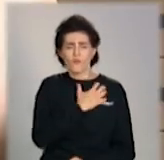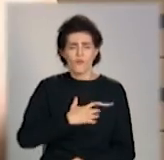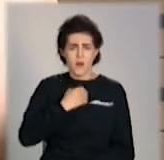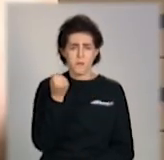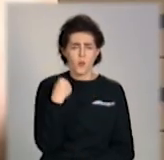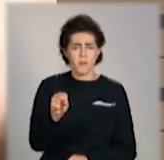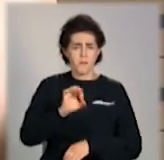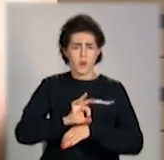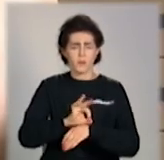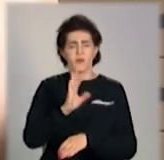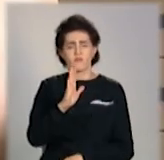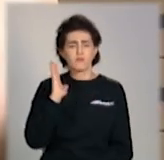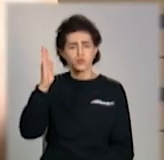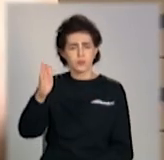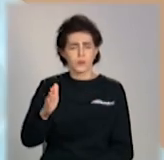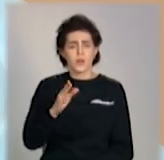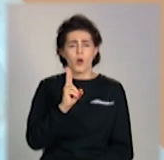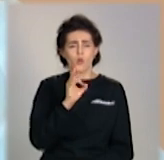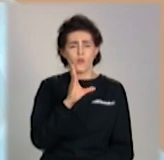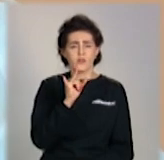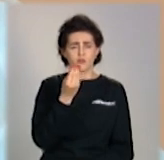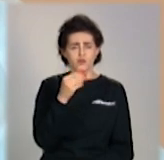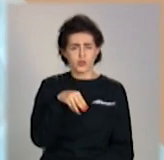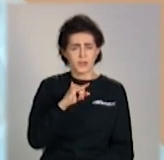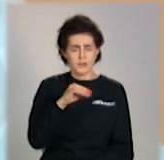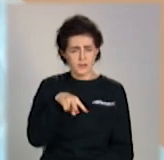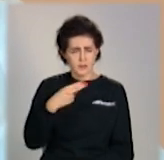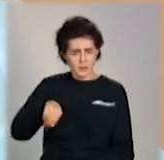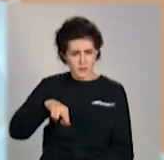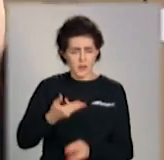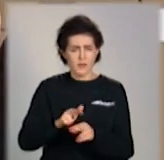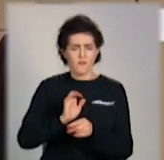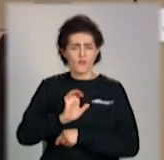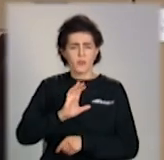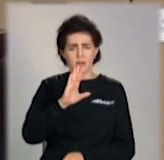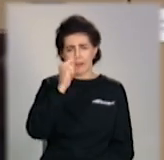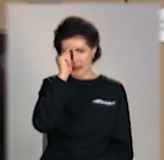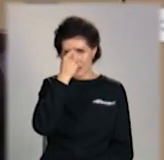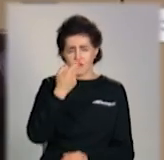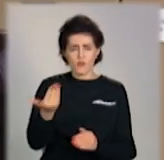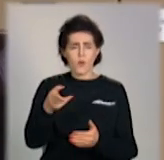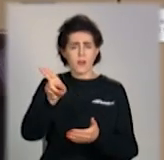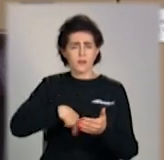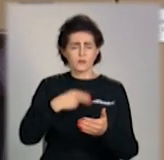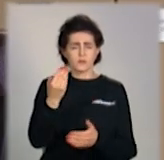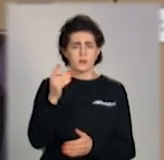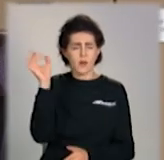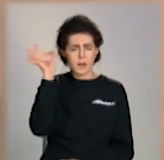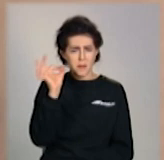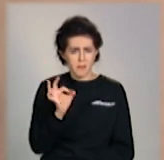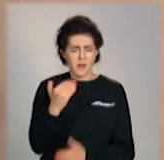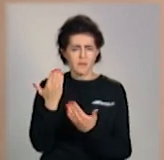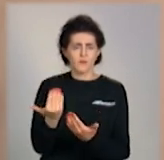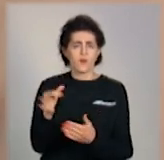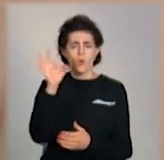у майбутньому. Сам препарат «Ковішилд», який вводять маріупольцям, виготовлений в Індії за ліцензією шведсько-британської